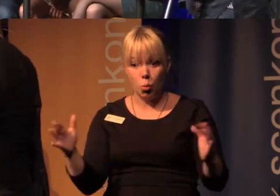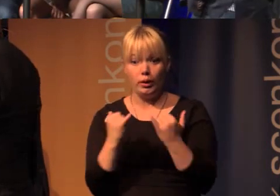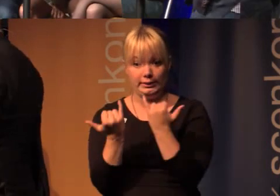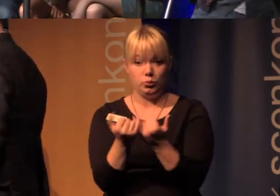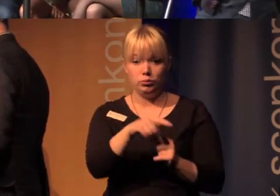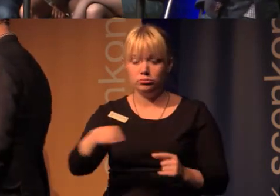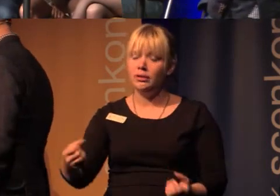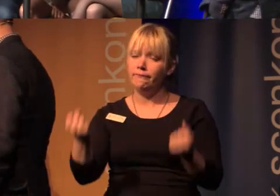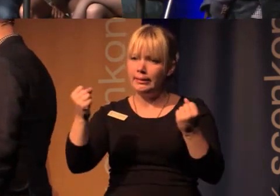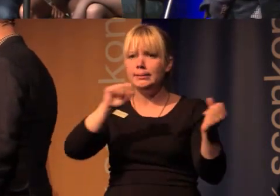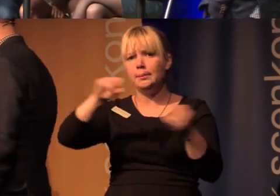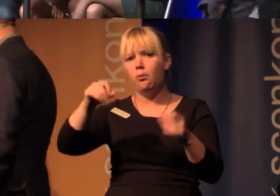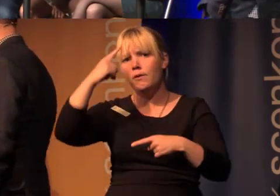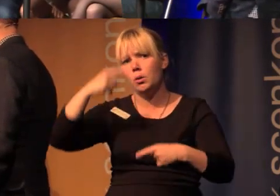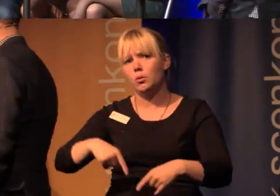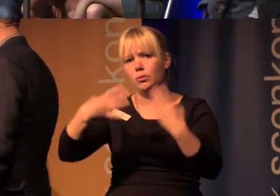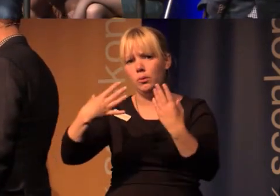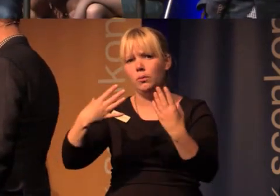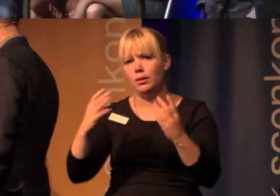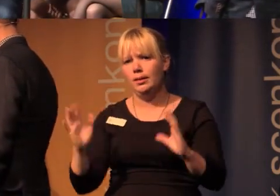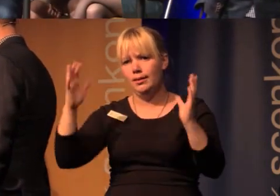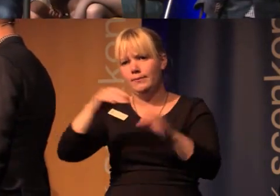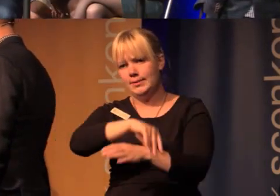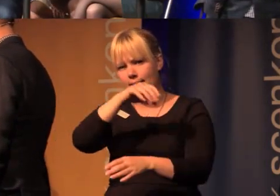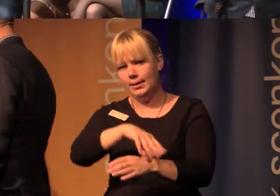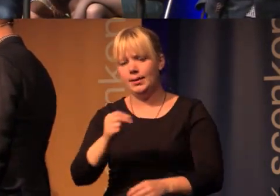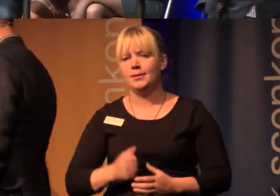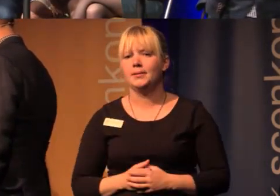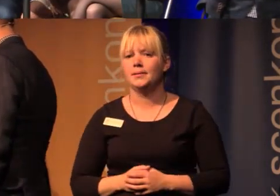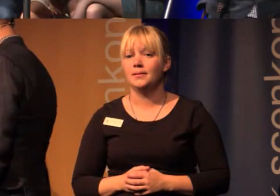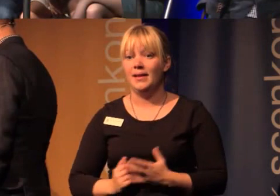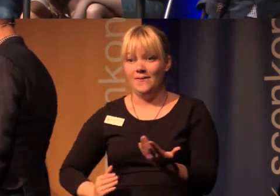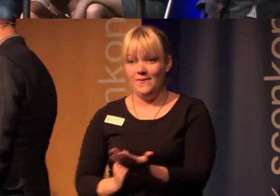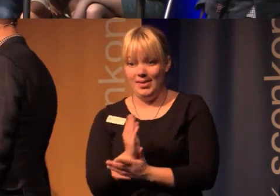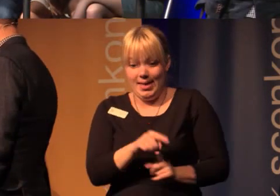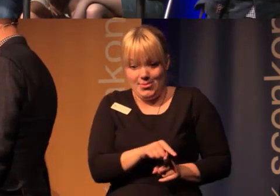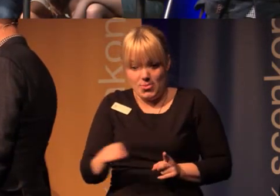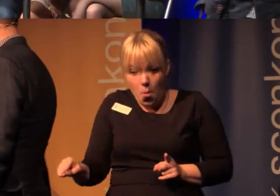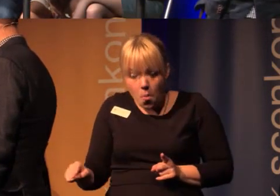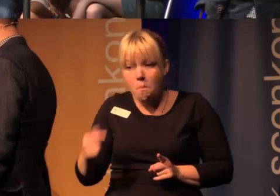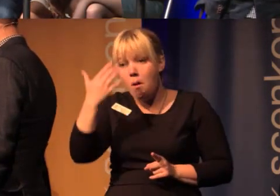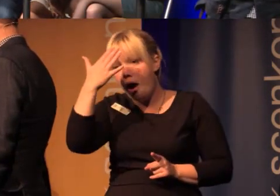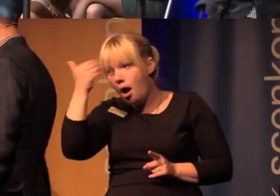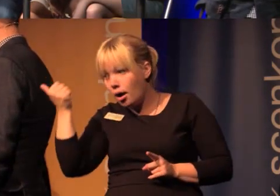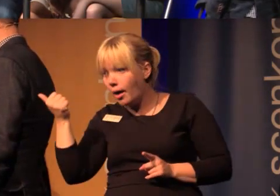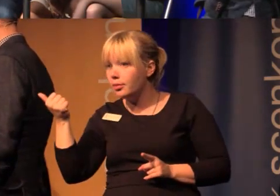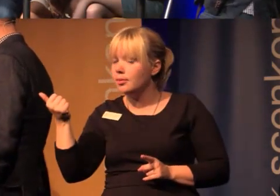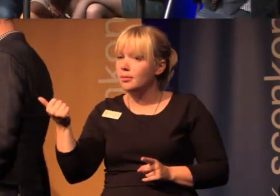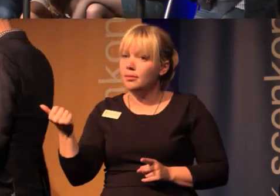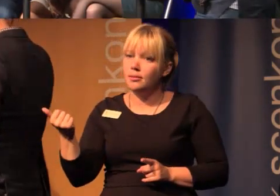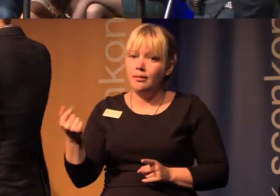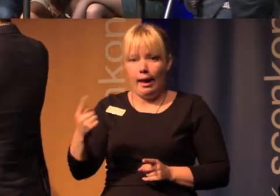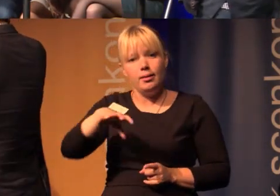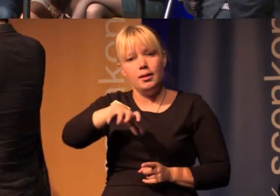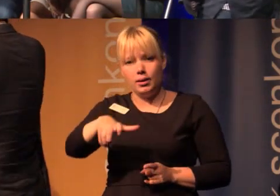viktiga för kulturlivet i Sverige, och det handlar främst då om att man faktiskt genom dem kan tillägna en region eller ett